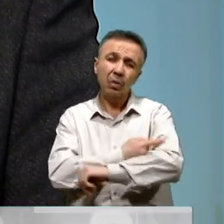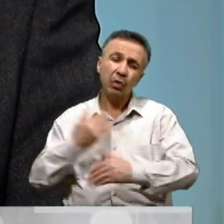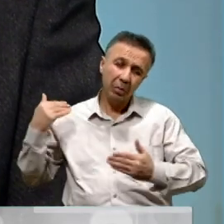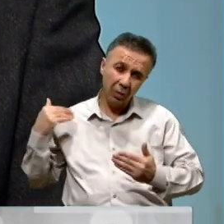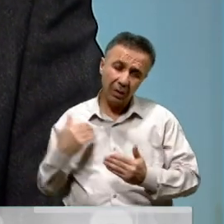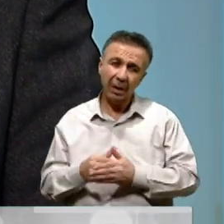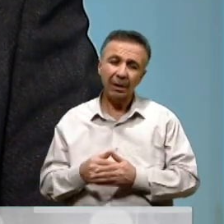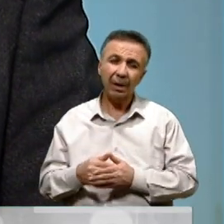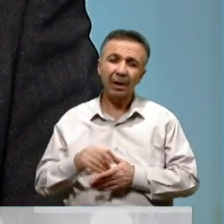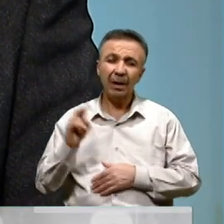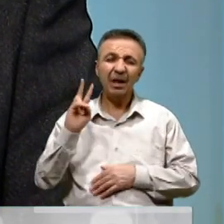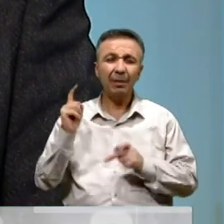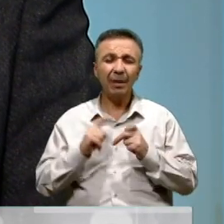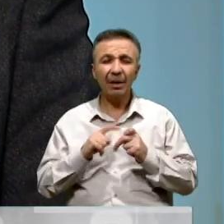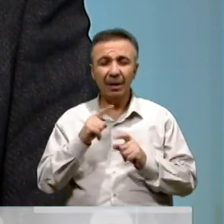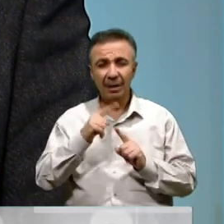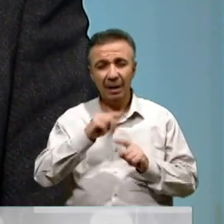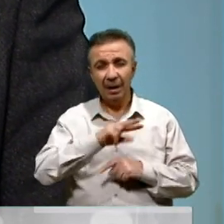müddetçe 20 rekat kılmaya